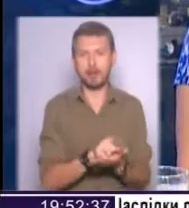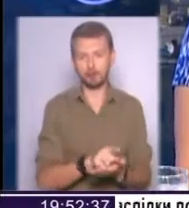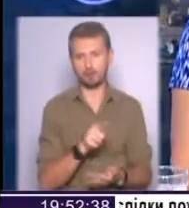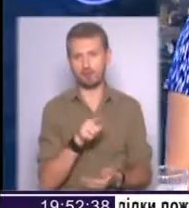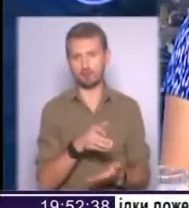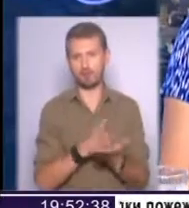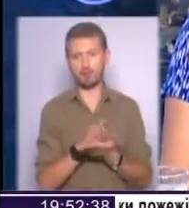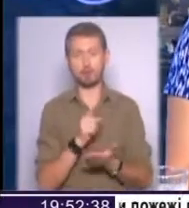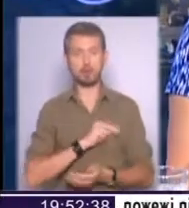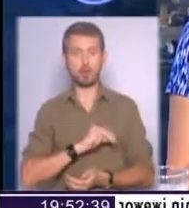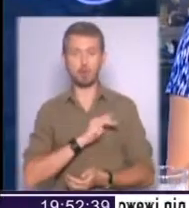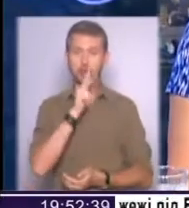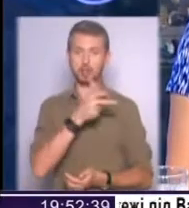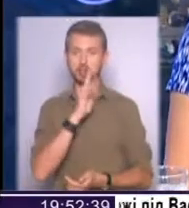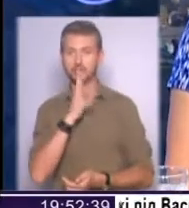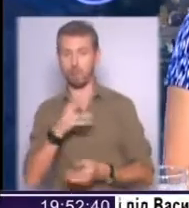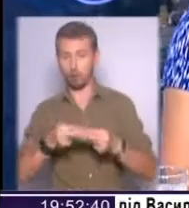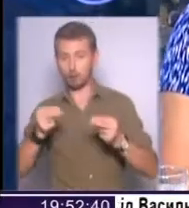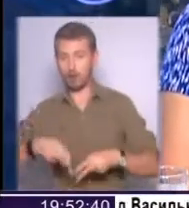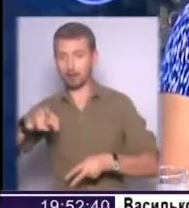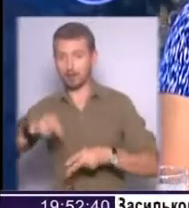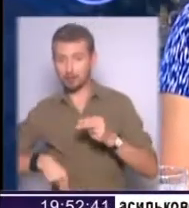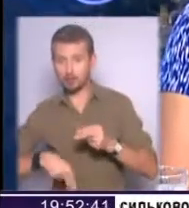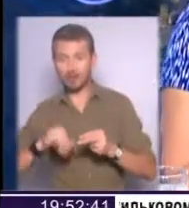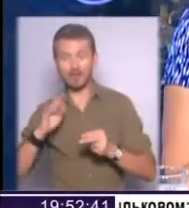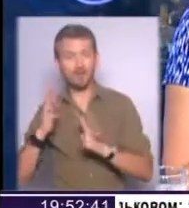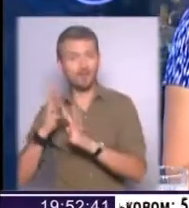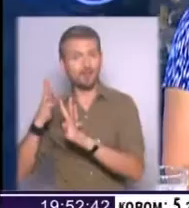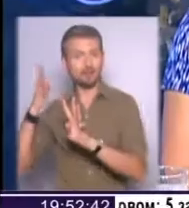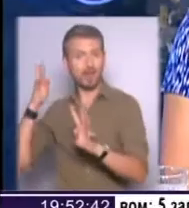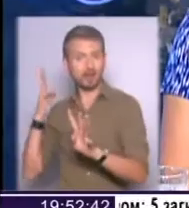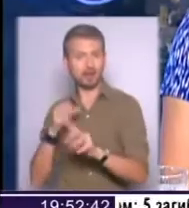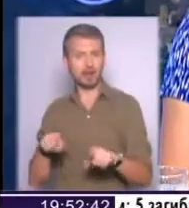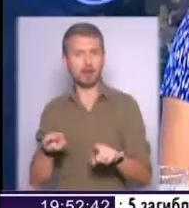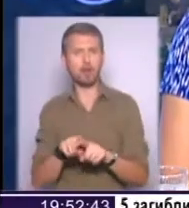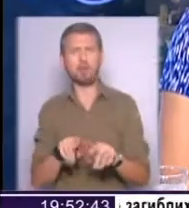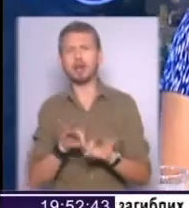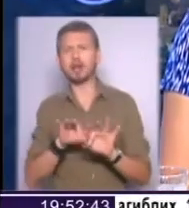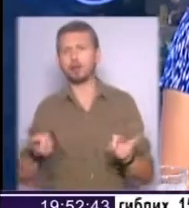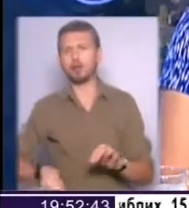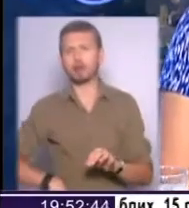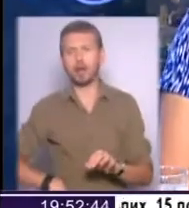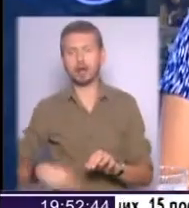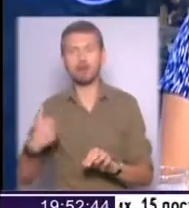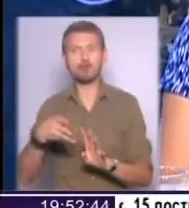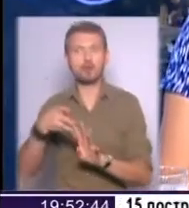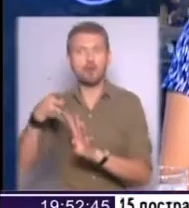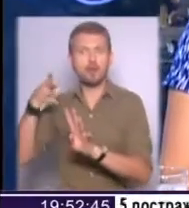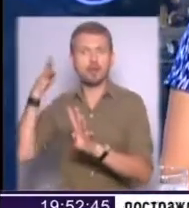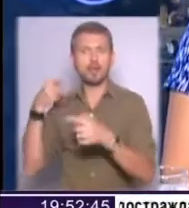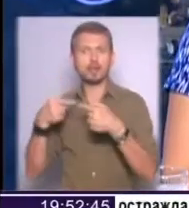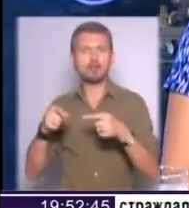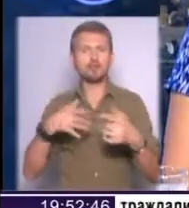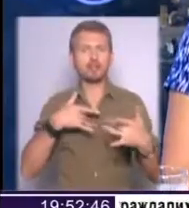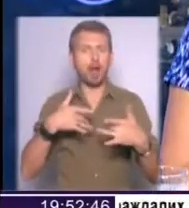працюють по 3-4 роки, контракт закінчується, і в черзі на такого прекрасного директора вже стоять інші театри